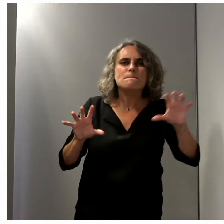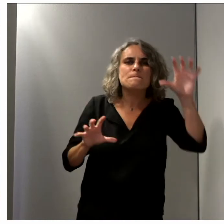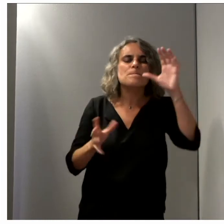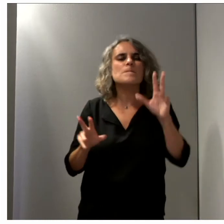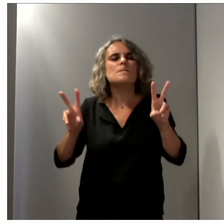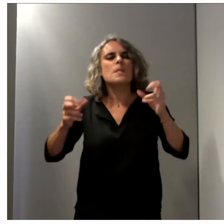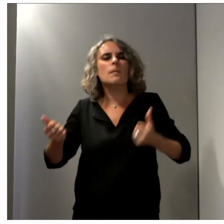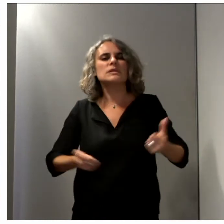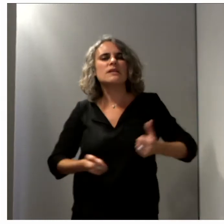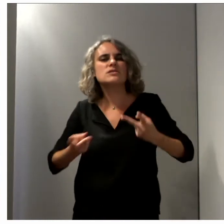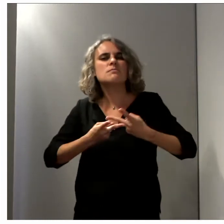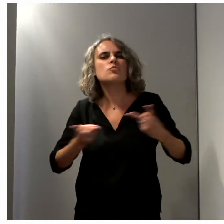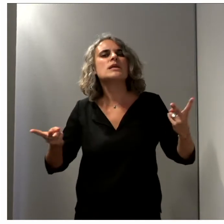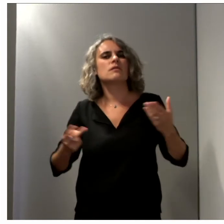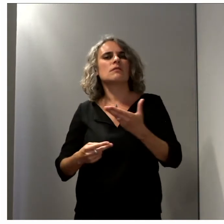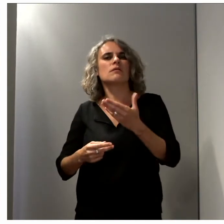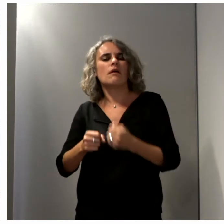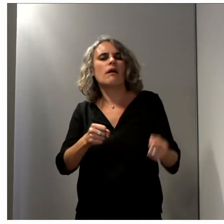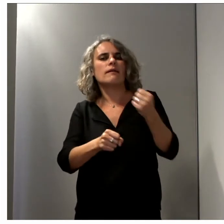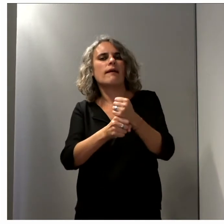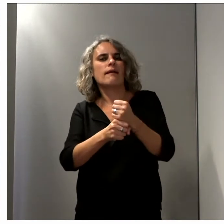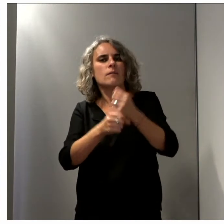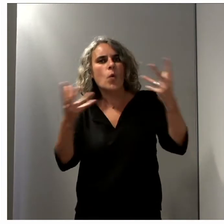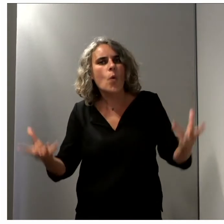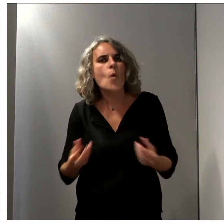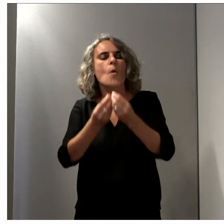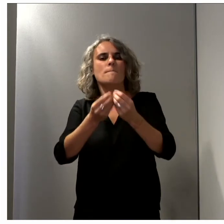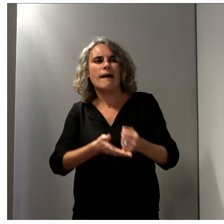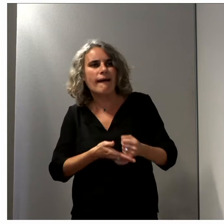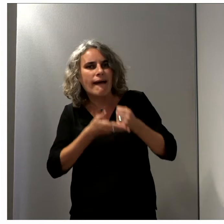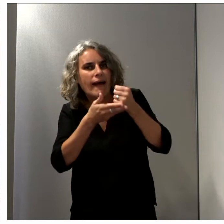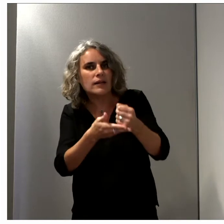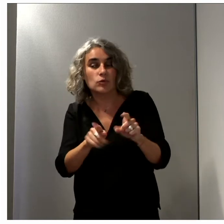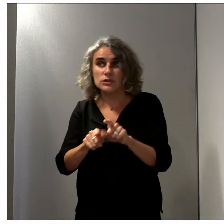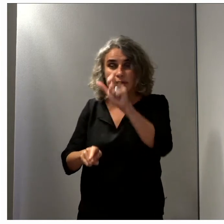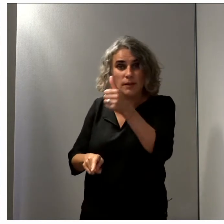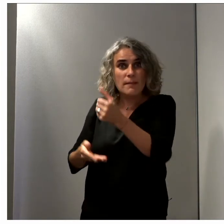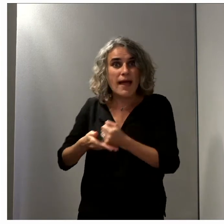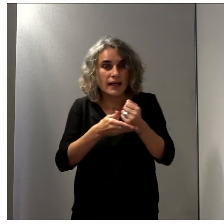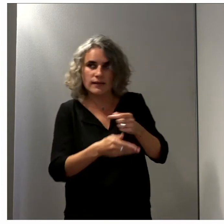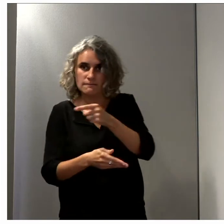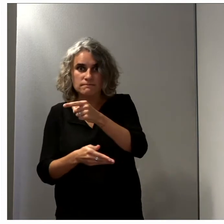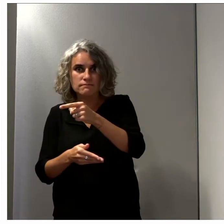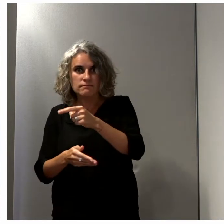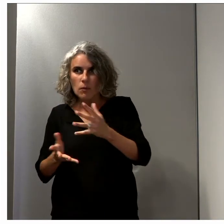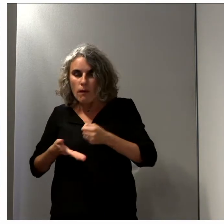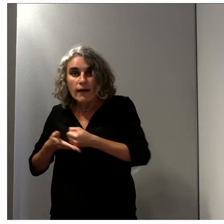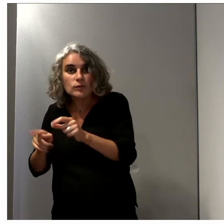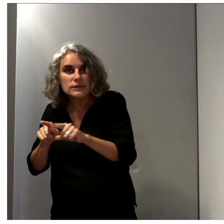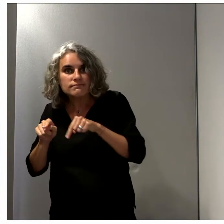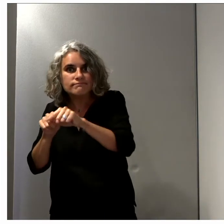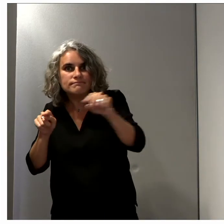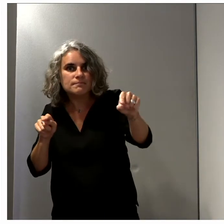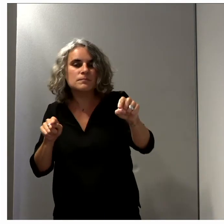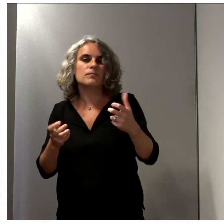service public qui coordonnerait l'ensemble des différentes formes d'aide, de soutien et d'aide aux aidants, d'accompagnement des aidants, que ce soit pour de l'information, pour de